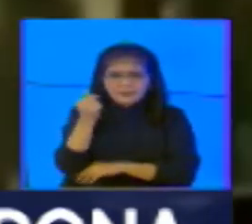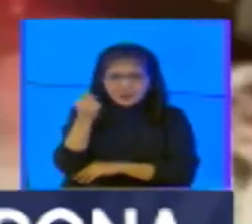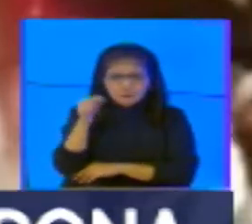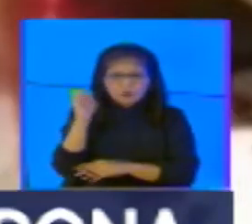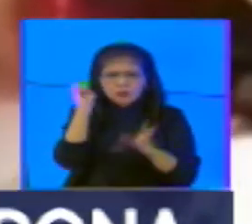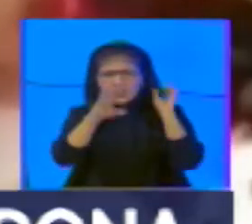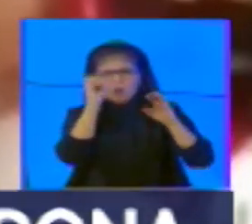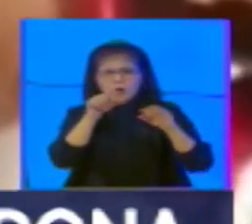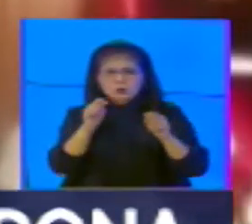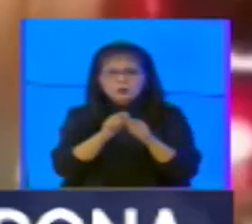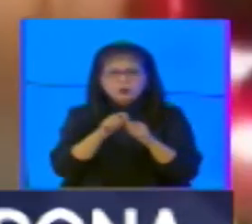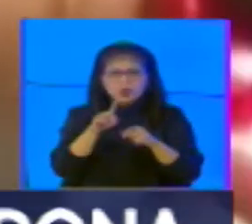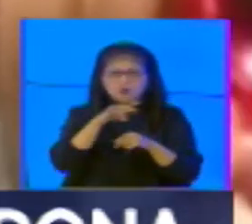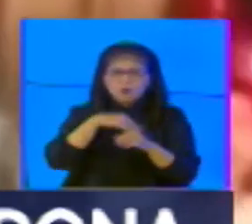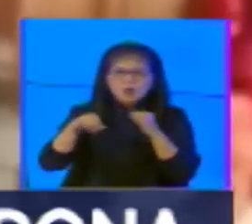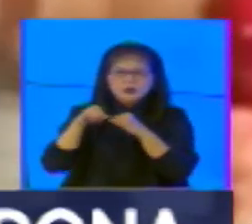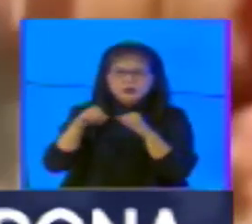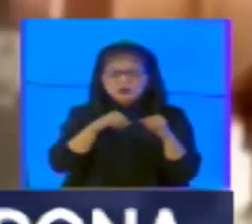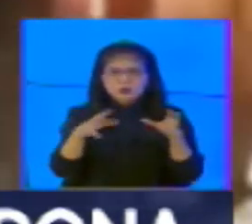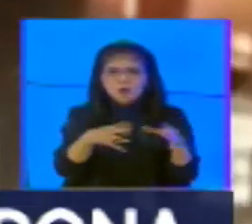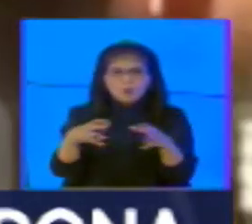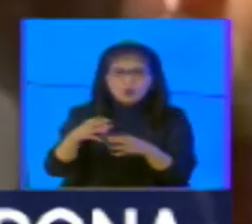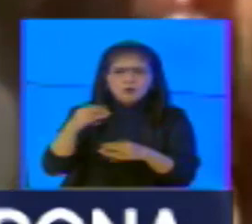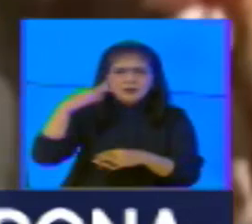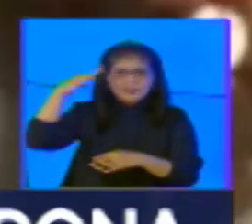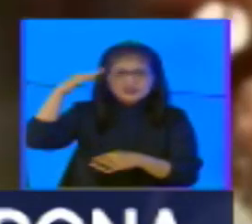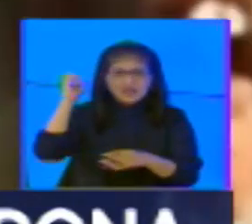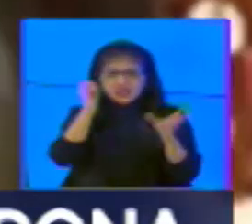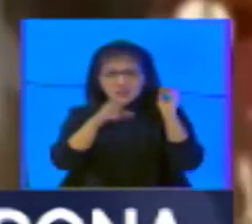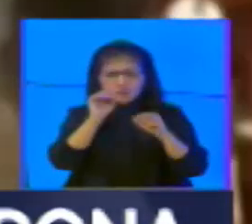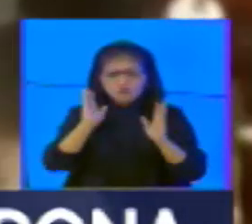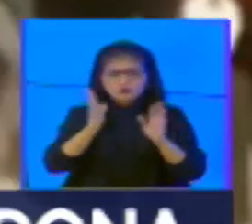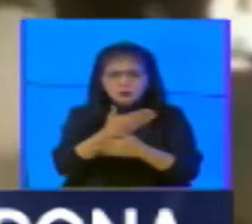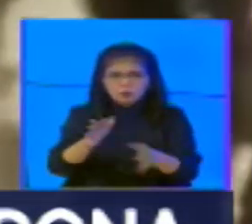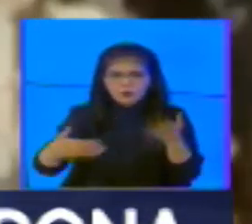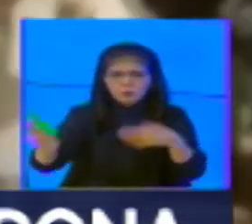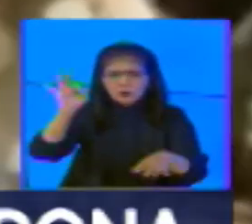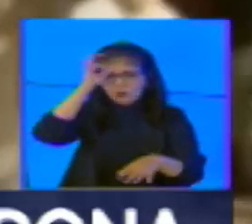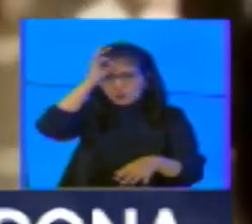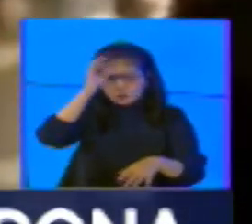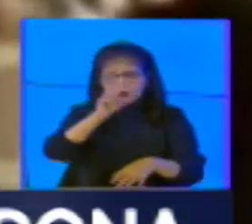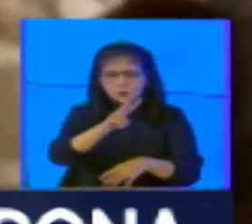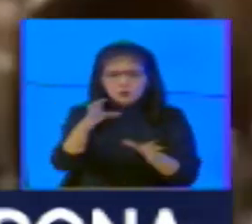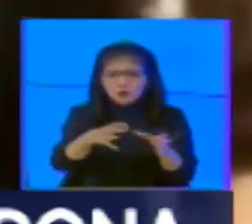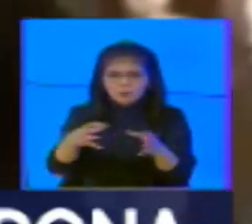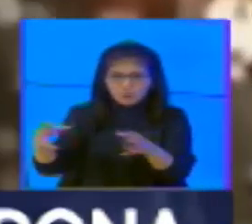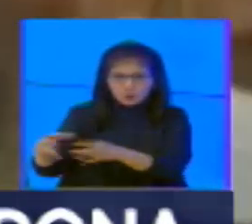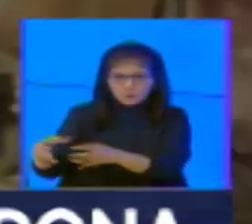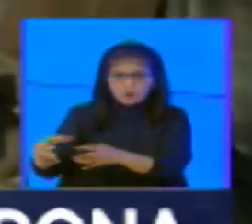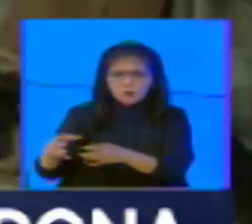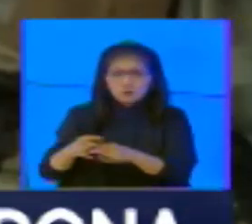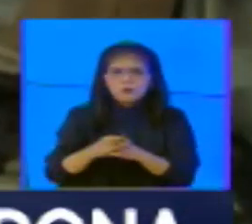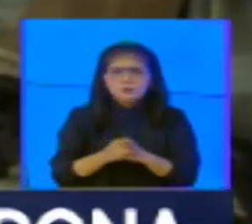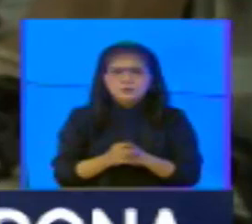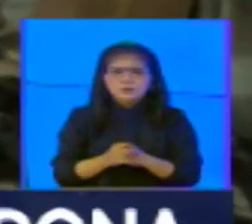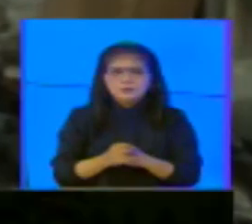dua kelompok remaja. Tawuran baru bubar setelah polisi datang ke lokasi dan membubarkan kedua kelompok remaja. Polisi pun terus